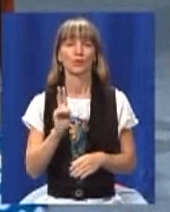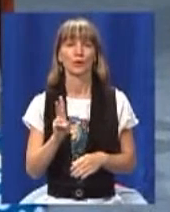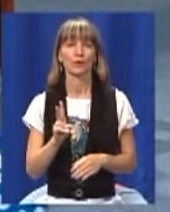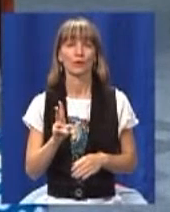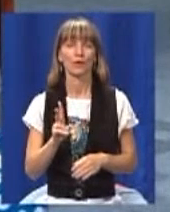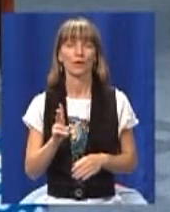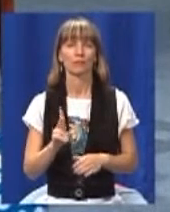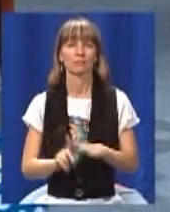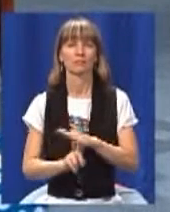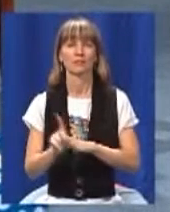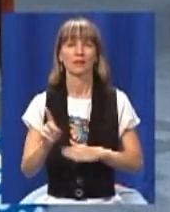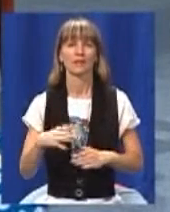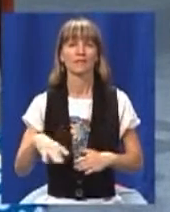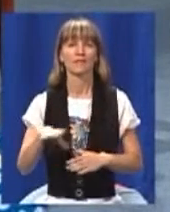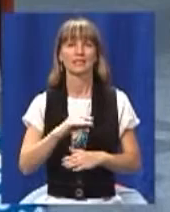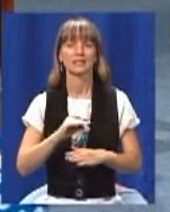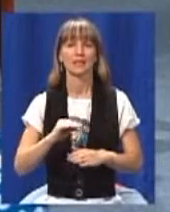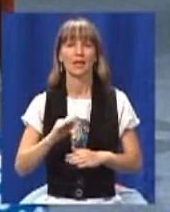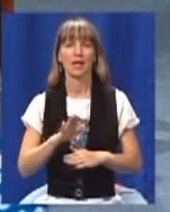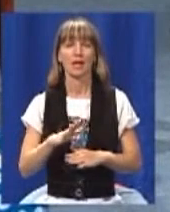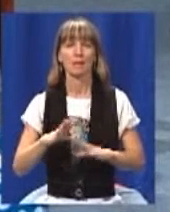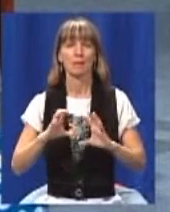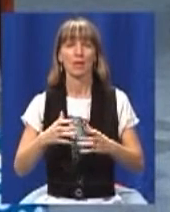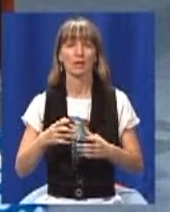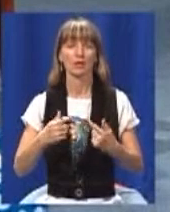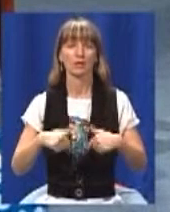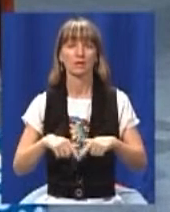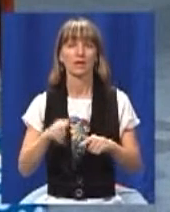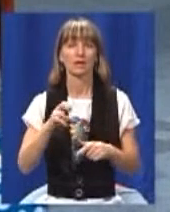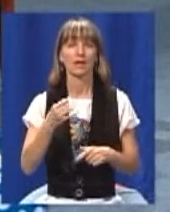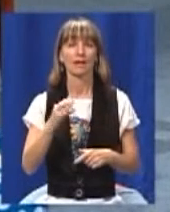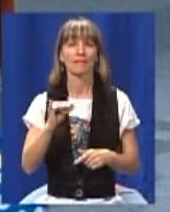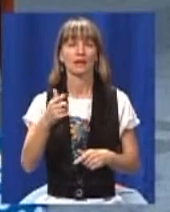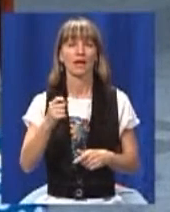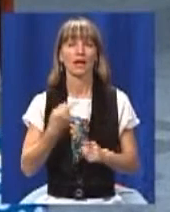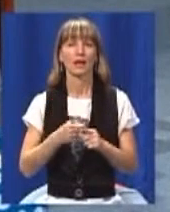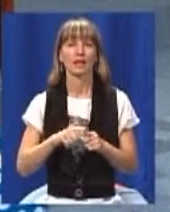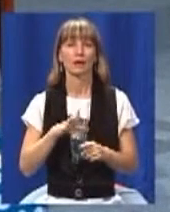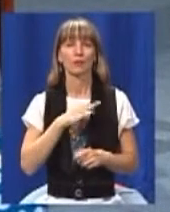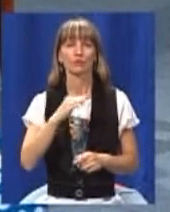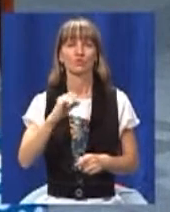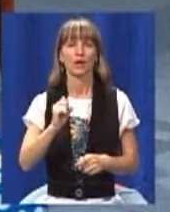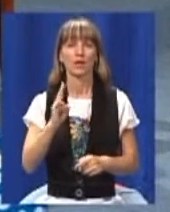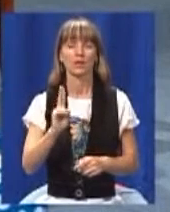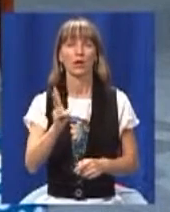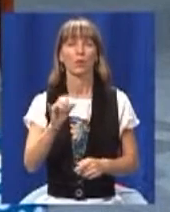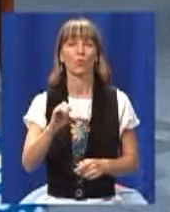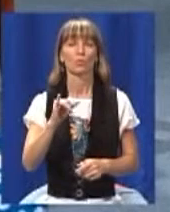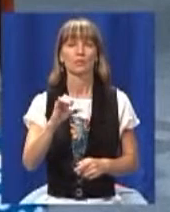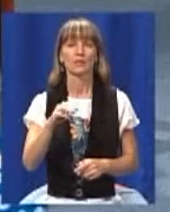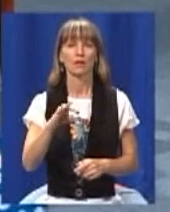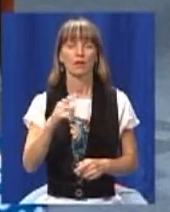хто заснував Всесвітню організацію з дайвінгу, це був Жак Кусто, який постійно